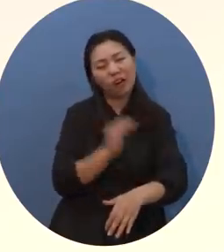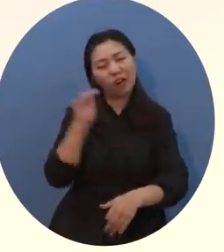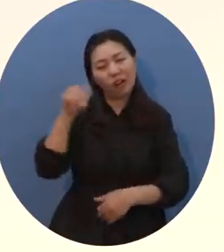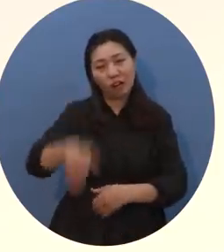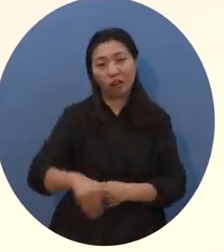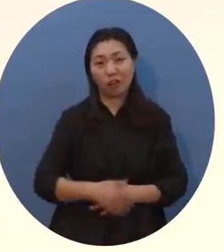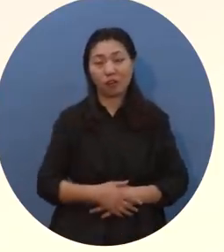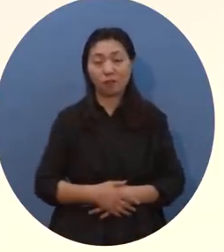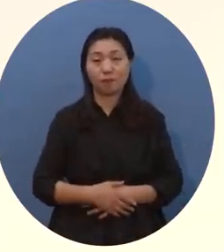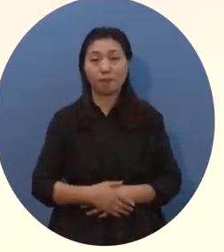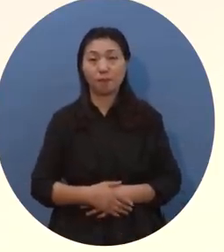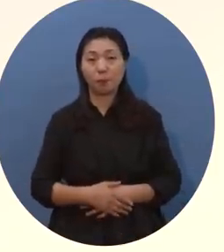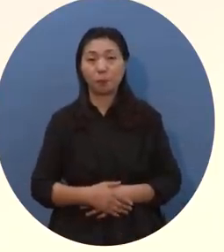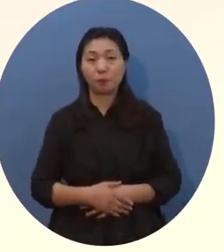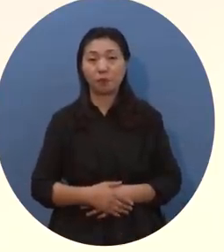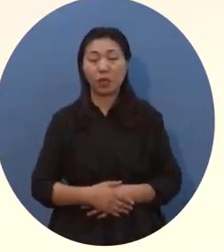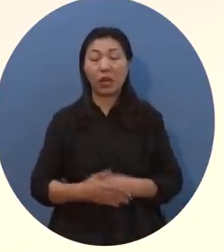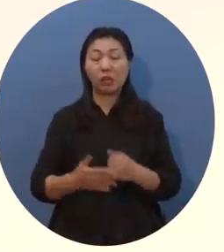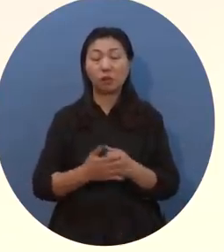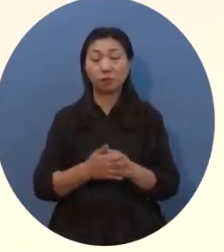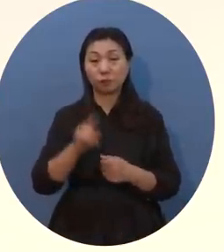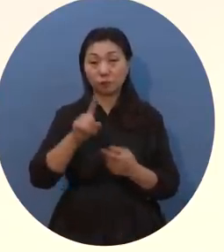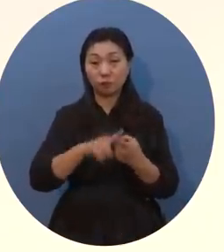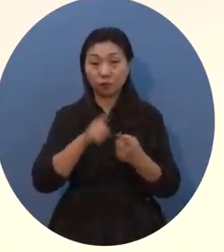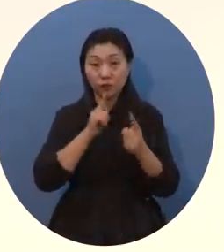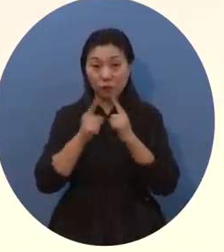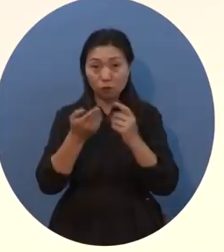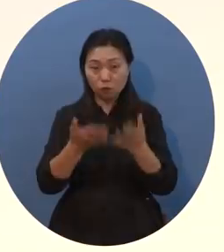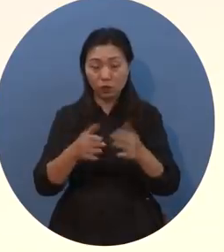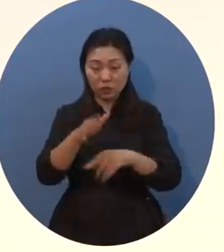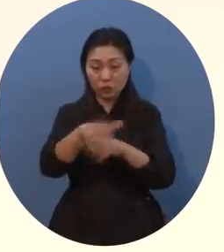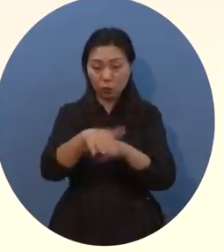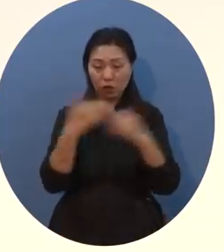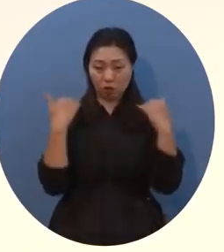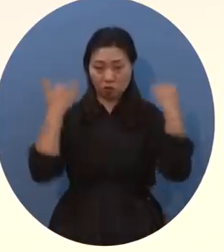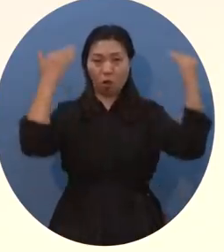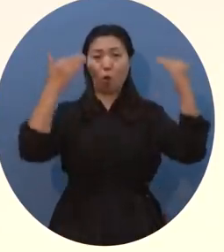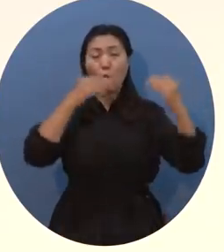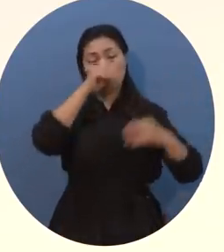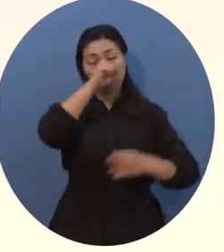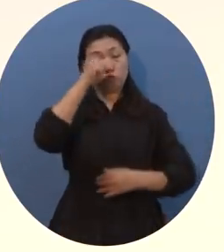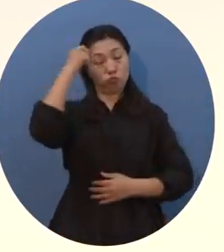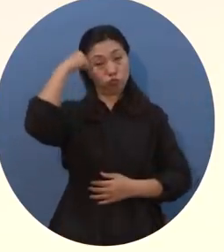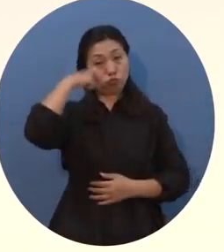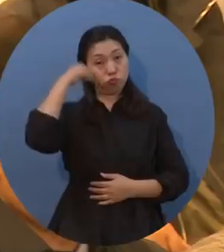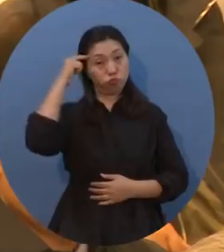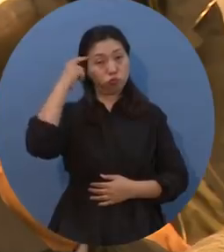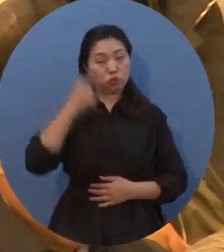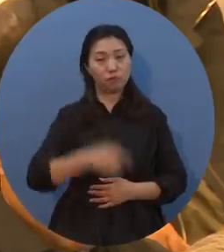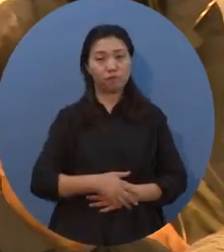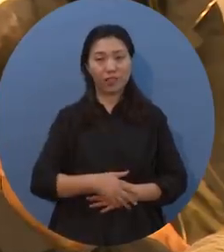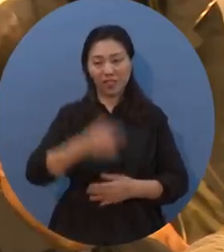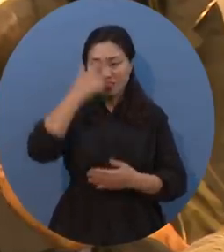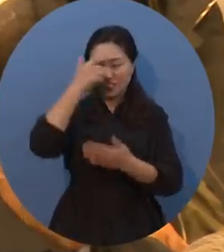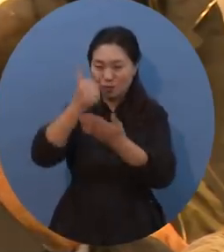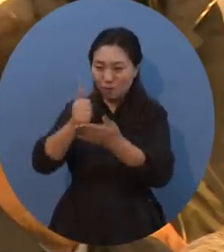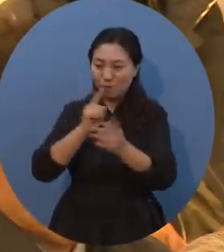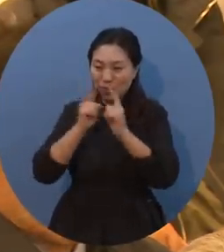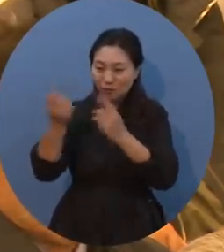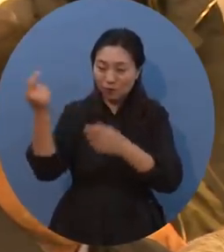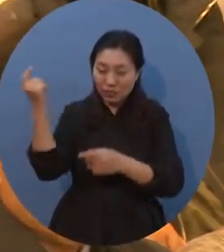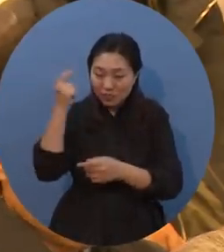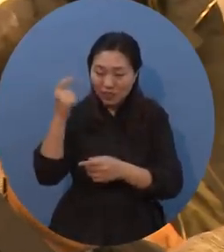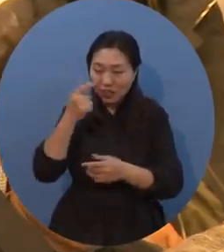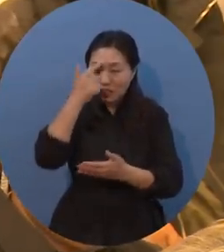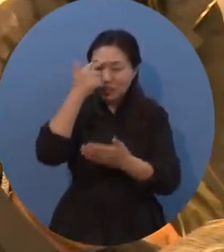뭐 그런 데서 굳이 말한다면 저는 시골에 자란 거를 아주 좋게 생각을 해요. 네, 스님 말씀